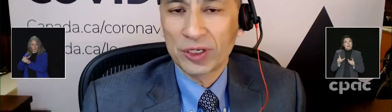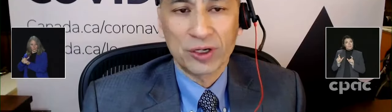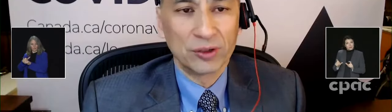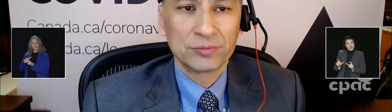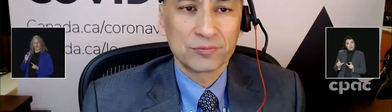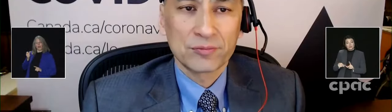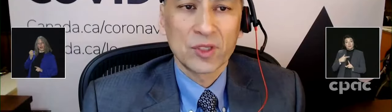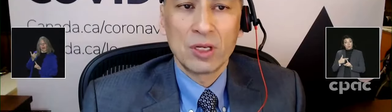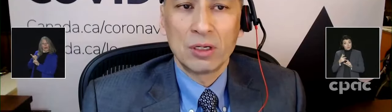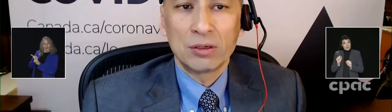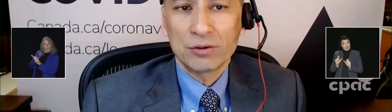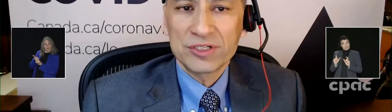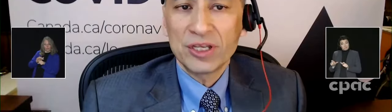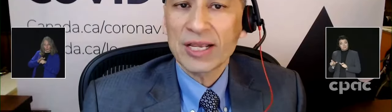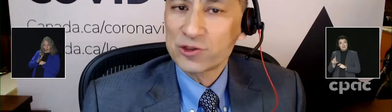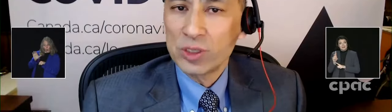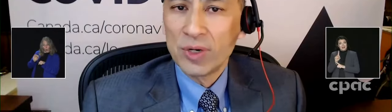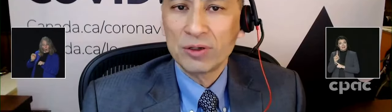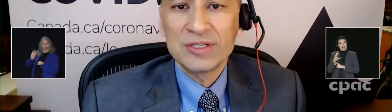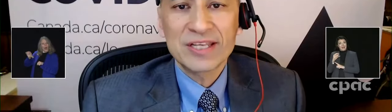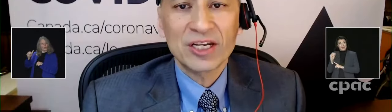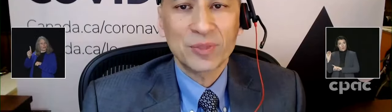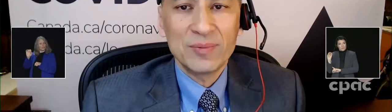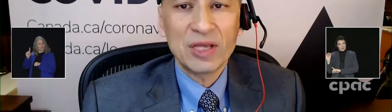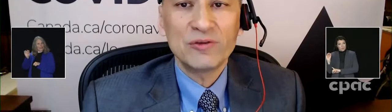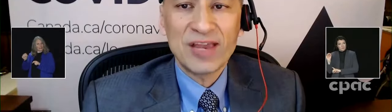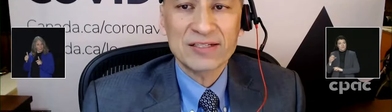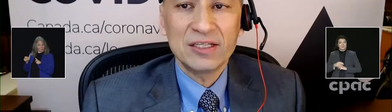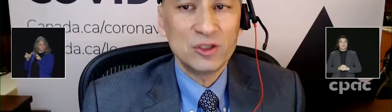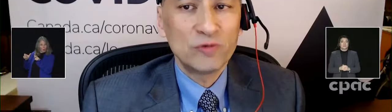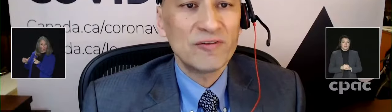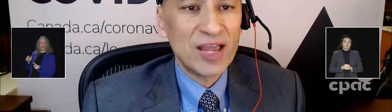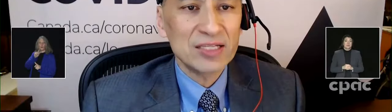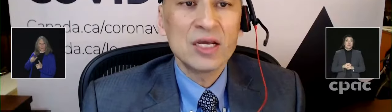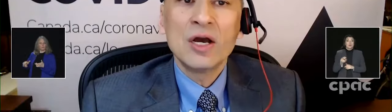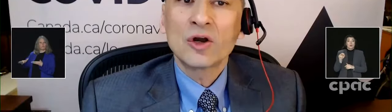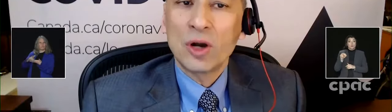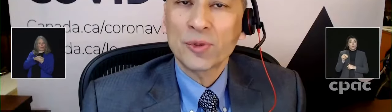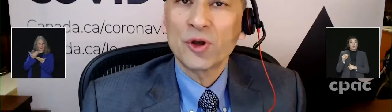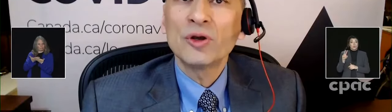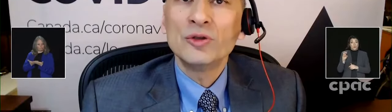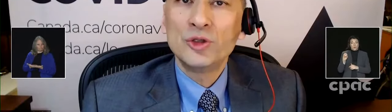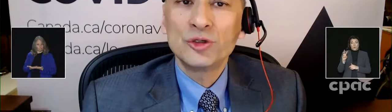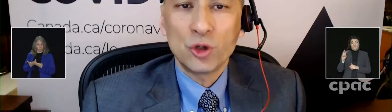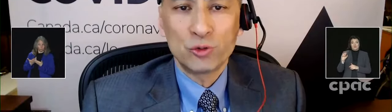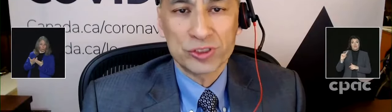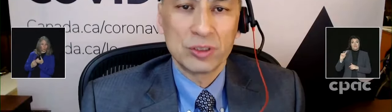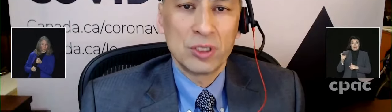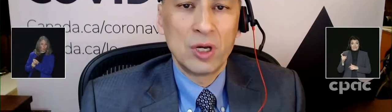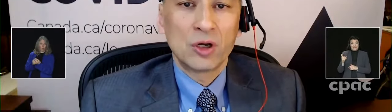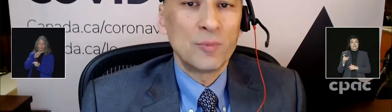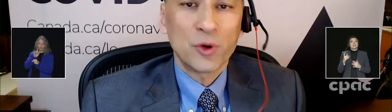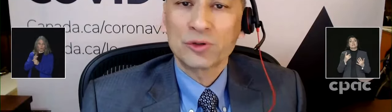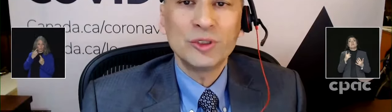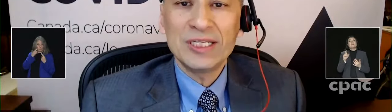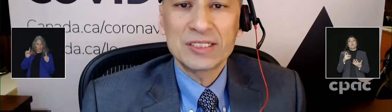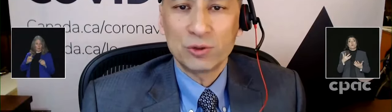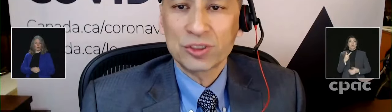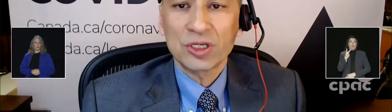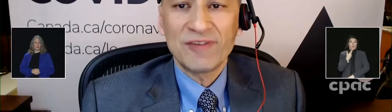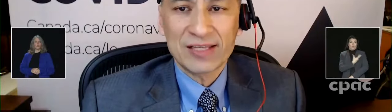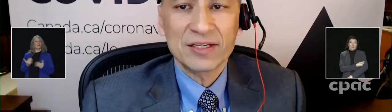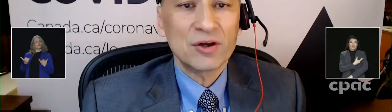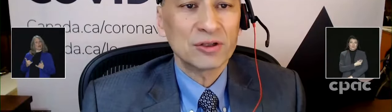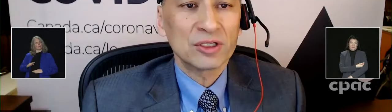et Omicron. On considère actuellement qu'une série primaire du vaccin de Novavax comprend 2 doses. Comme pour tous